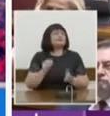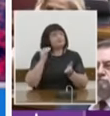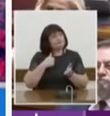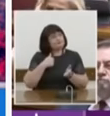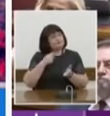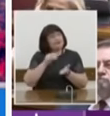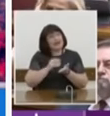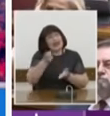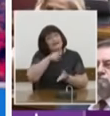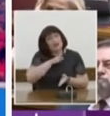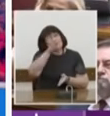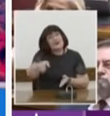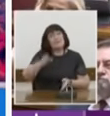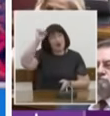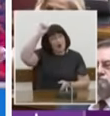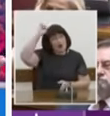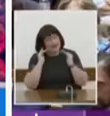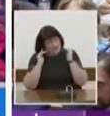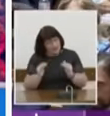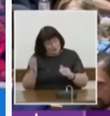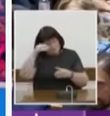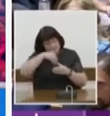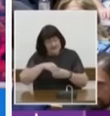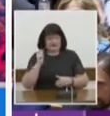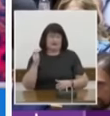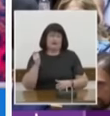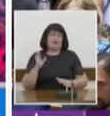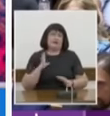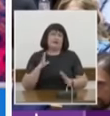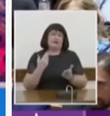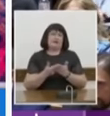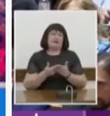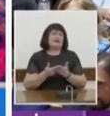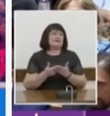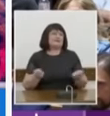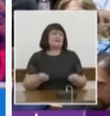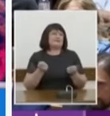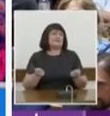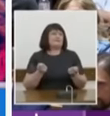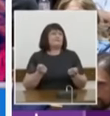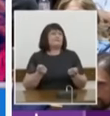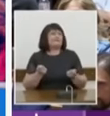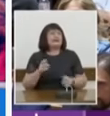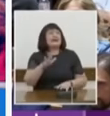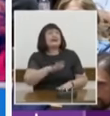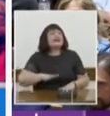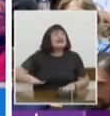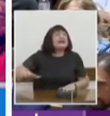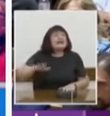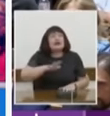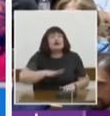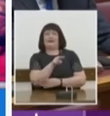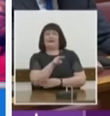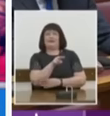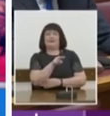θέλετε να γίνετε πρόεδος τη δημοκρατία θα μπορούσατε εγώ σας λέω ότι βουλευτές δεν θα μπορούσατε να γίνετε αν δεν είσασταν καραμανλή στις σέρρες κεφαλογιάννης στο ρέθυμνο ή ξέρω